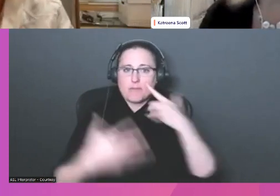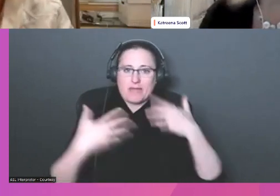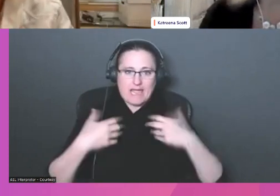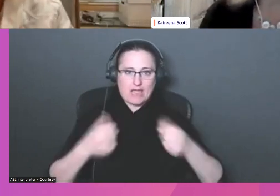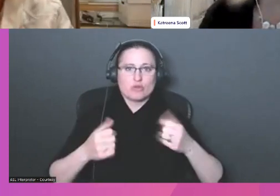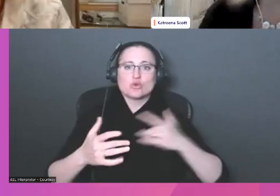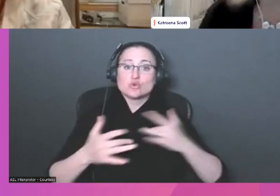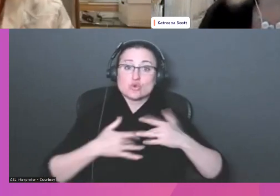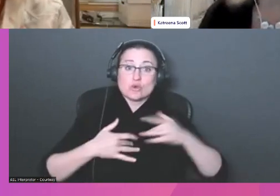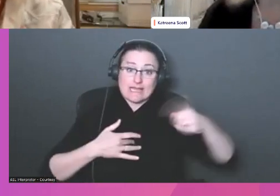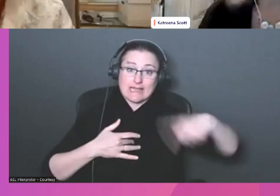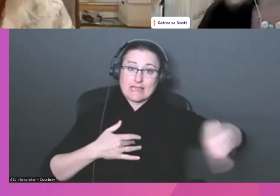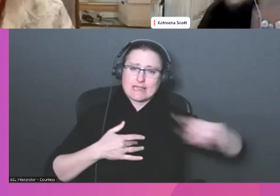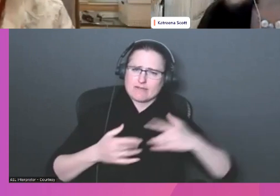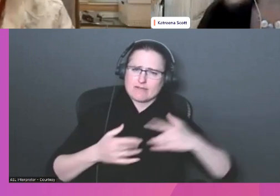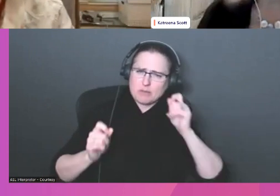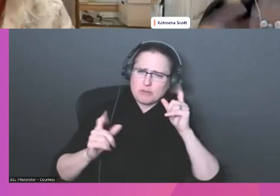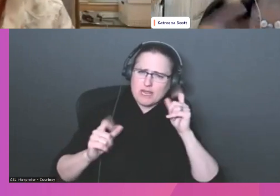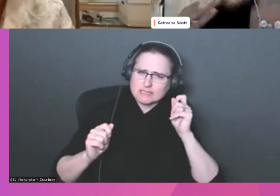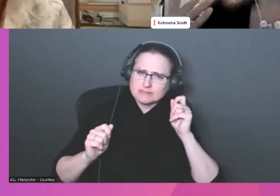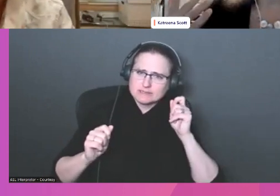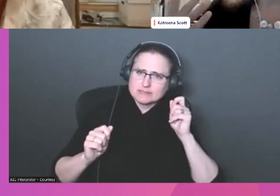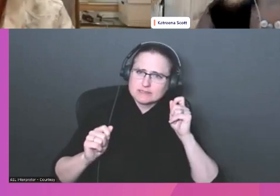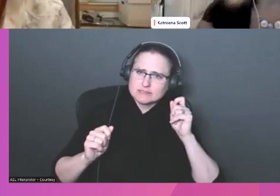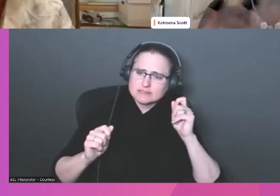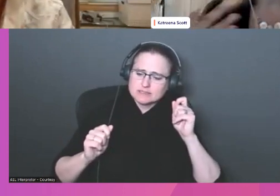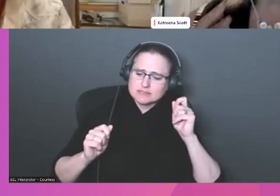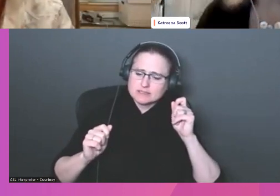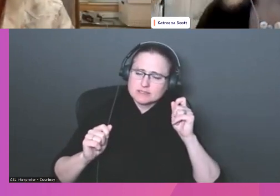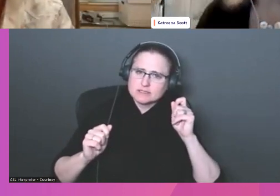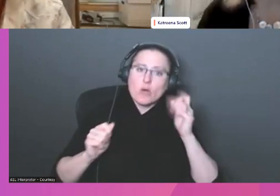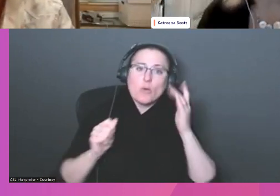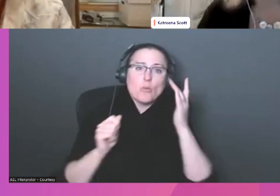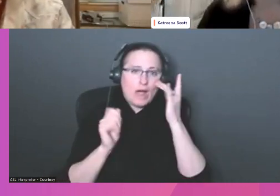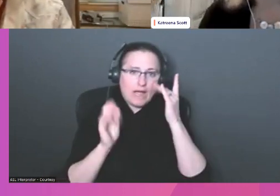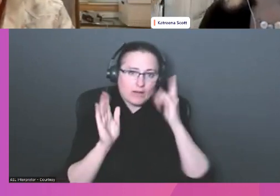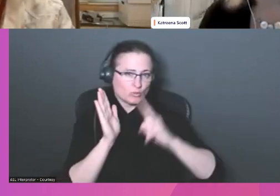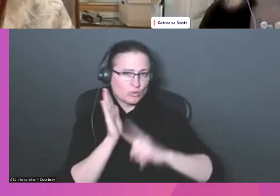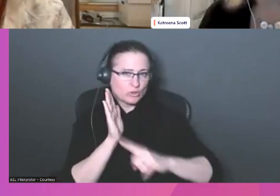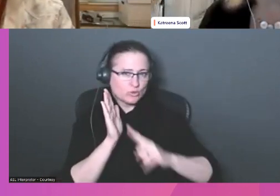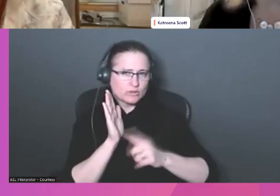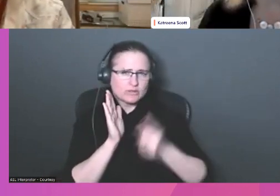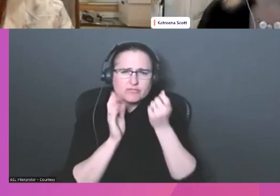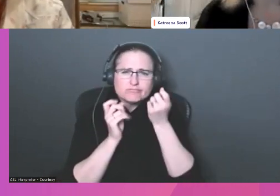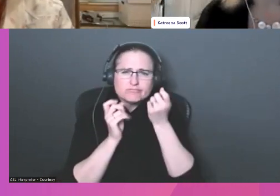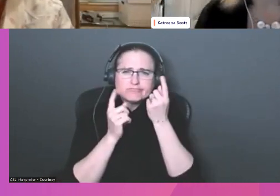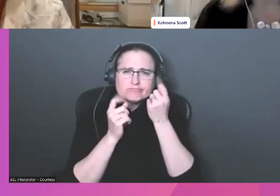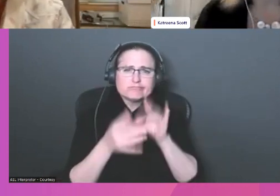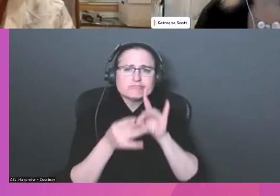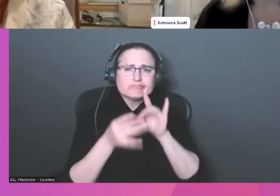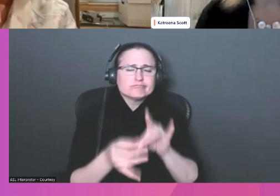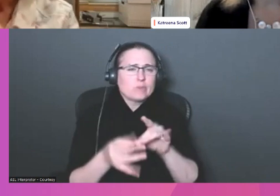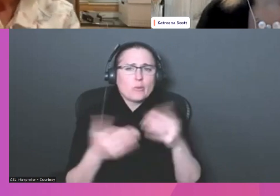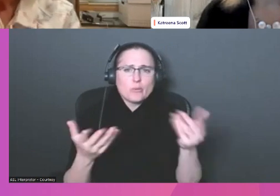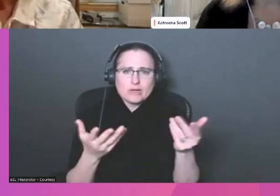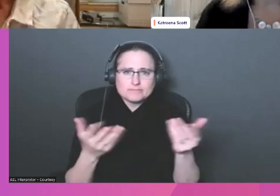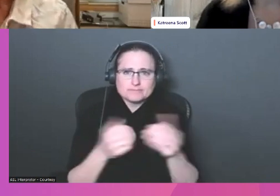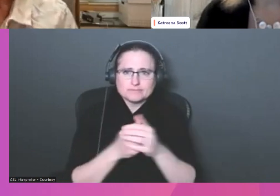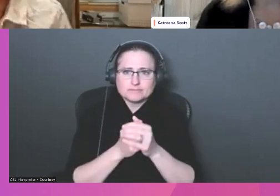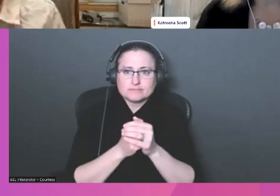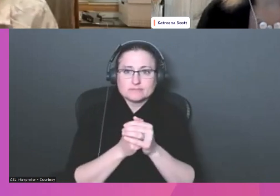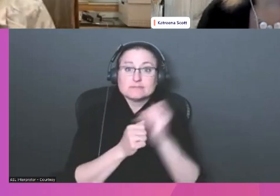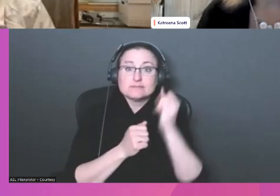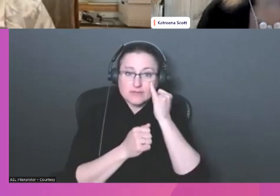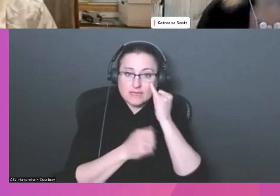sont pas, qui ne reçoivent pas de diagnostic clinique, qui ne vont pas se faire